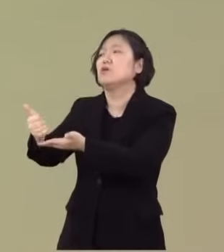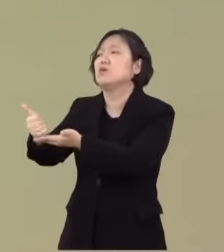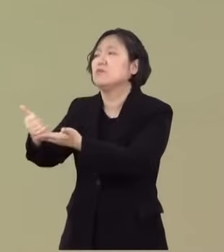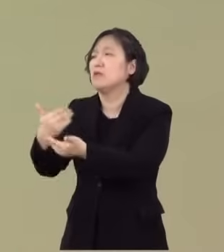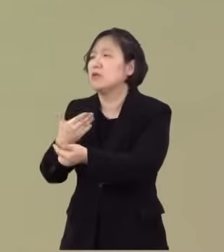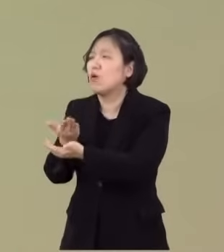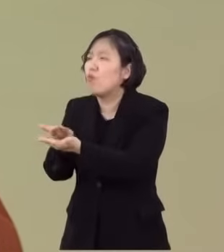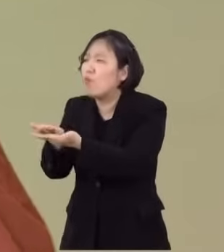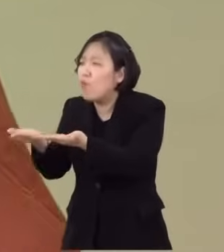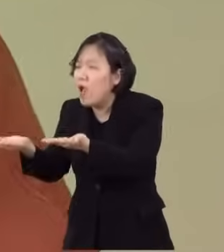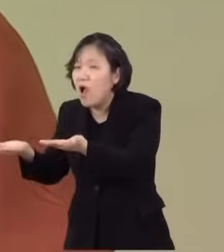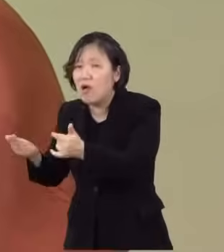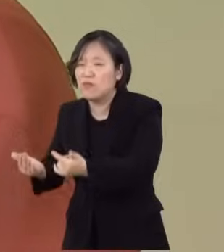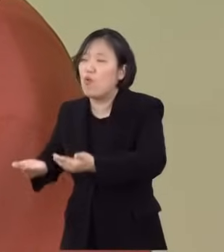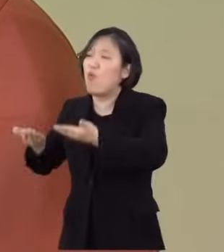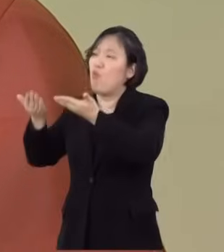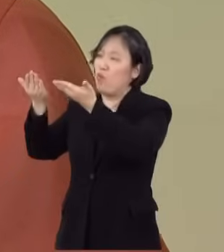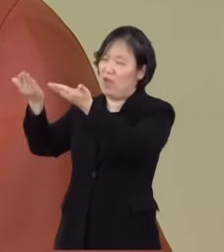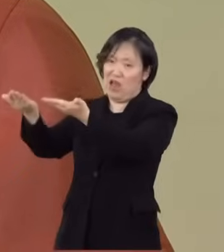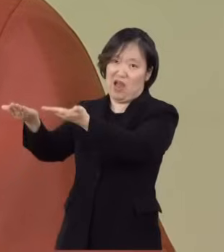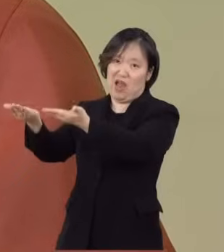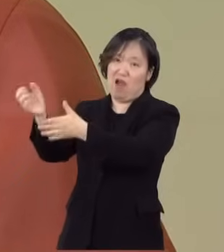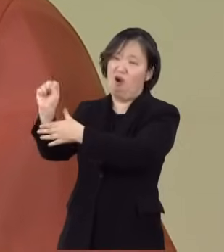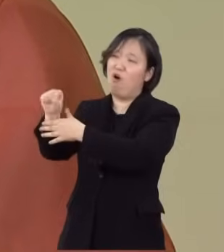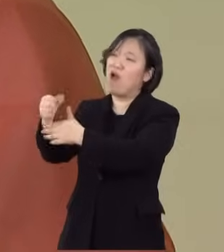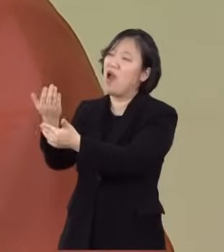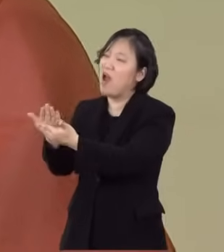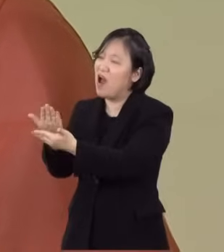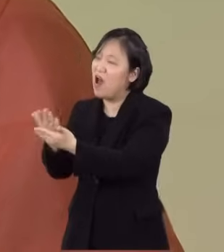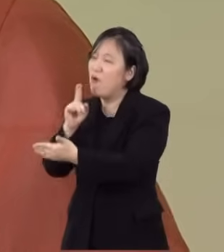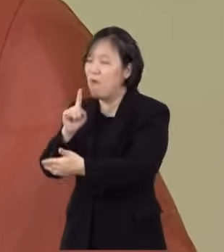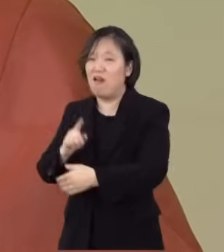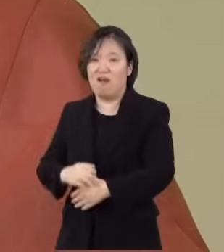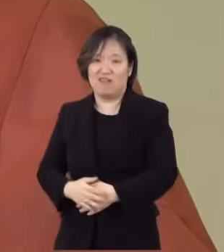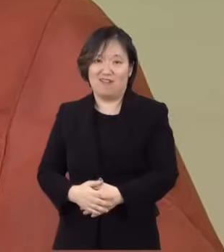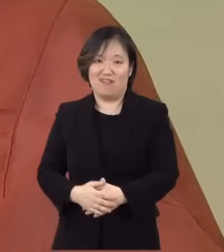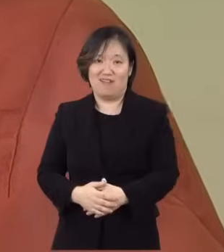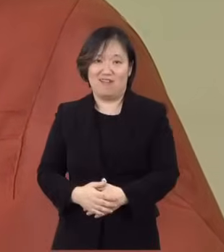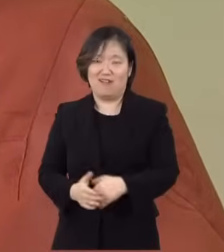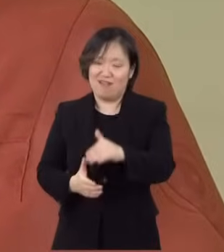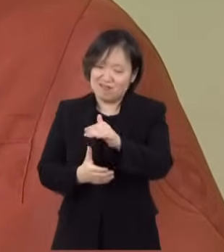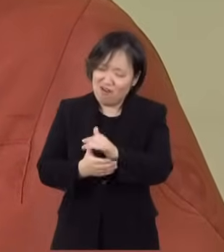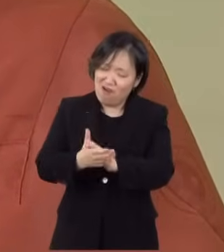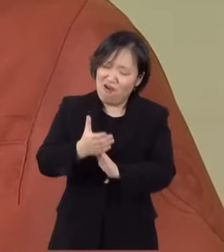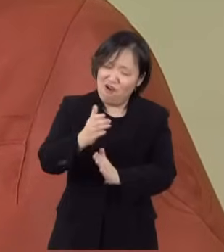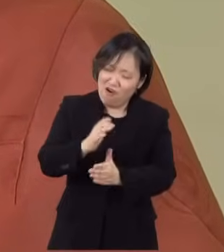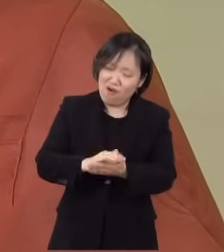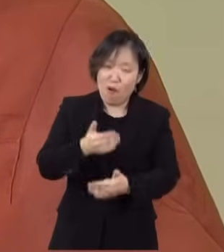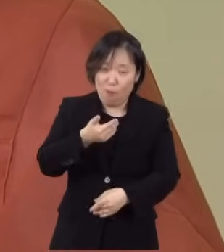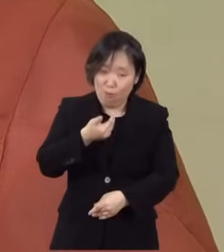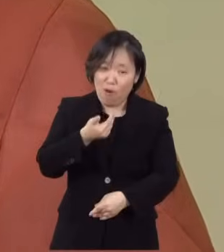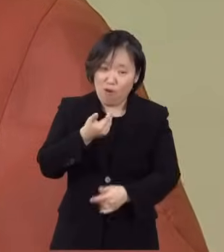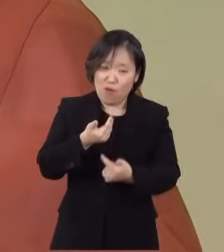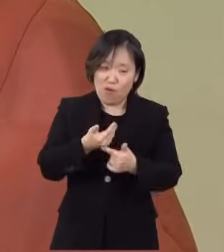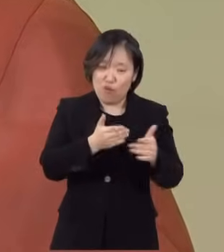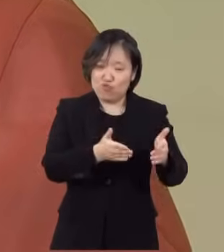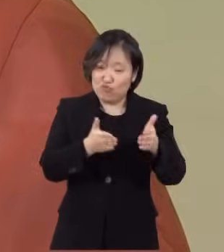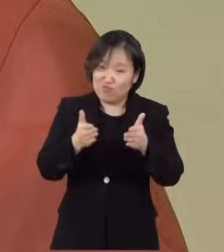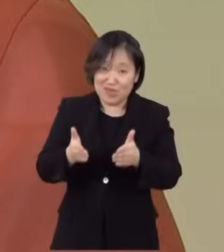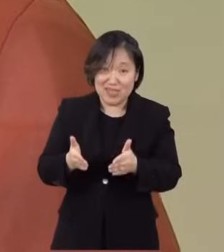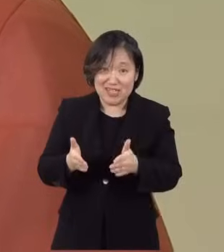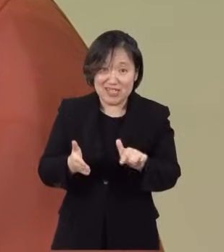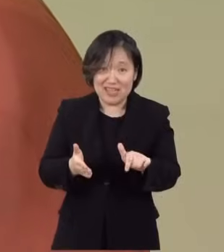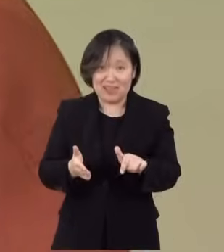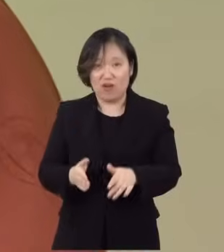부처님께 공양을 올리게 됩니다 그리고 정성껏 부처님과 스님들께 공양을 올리고